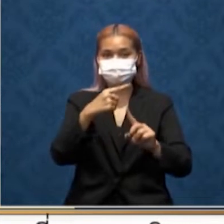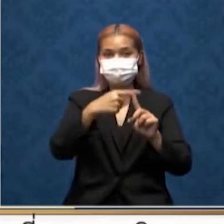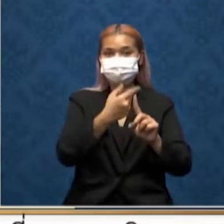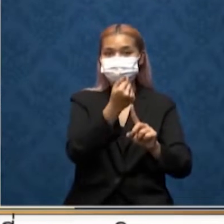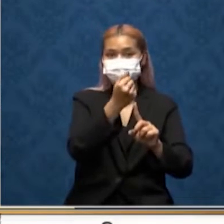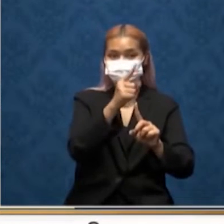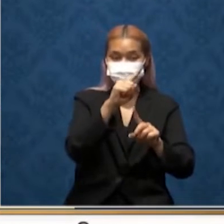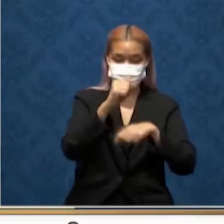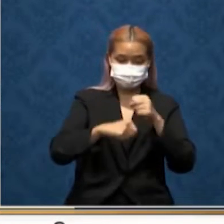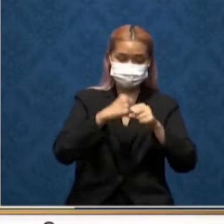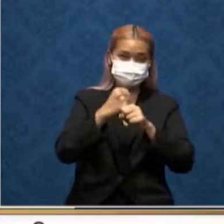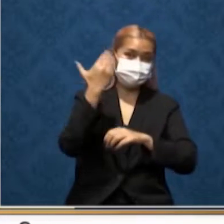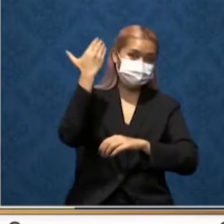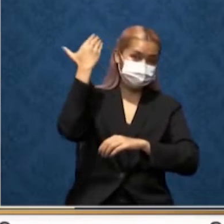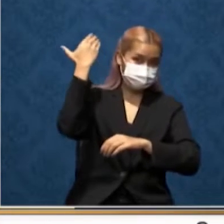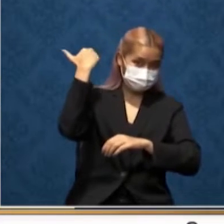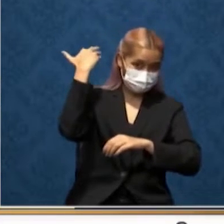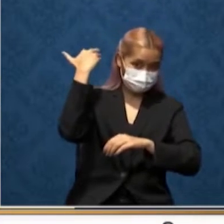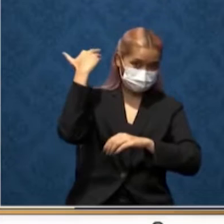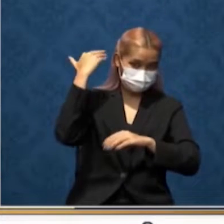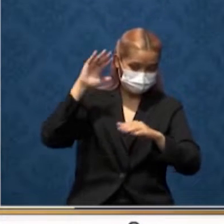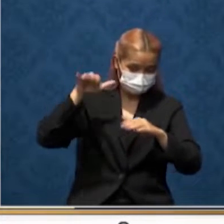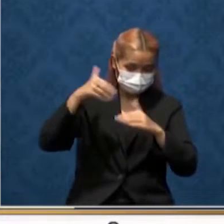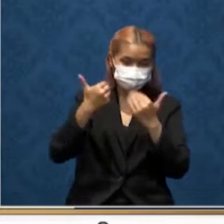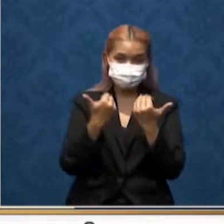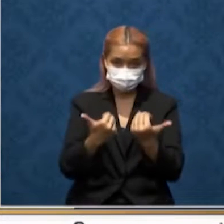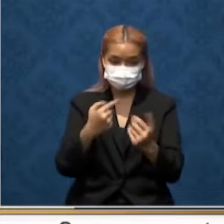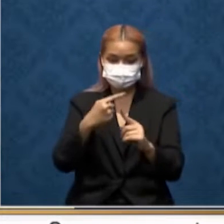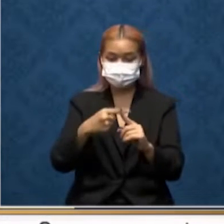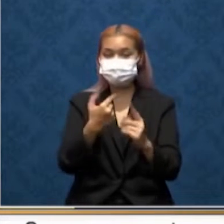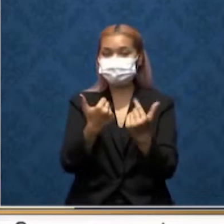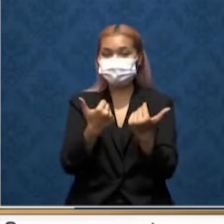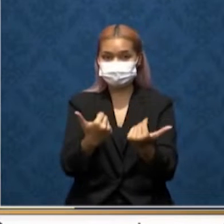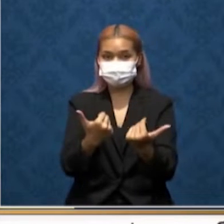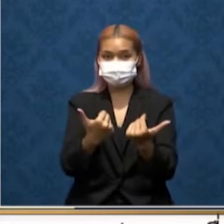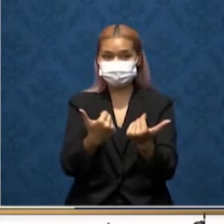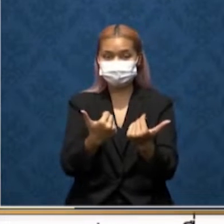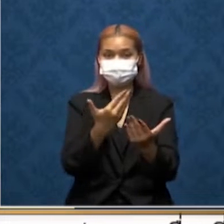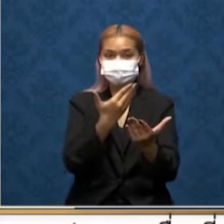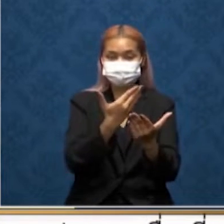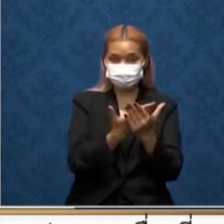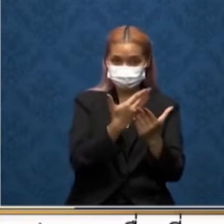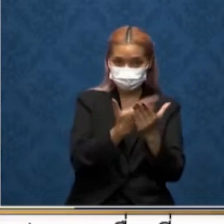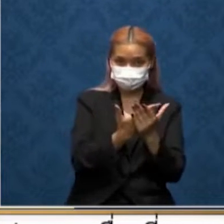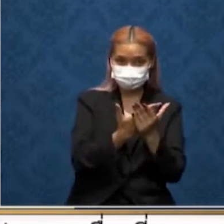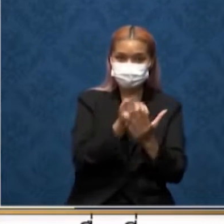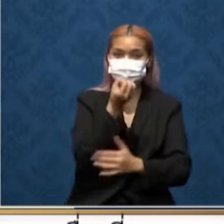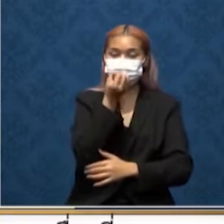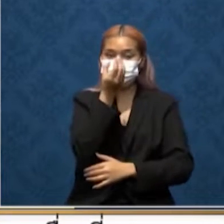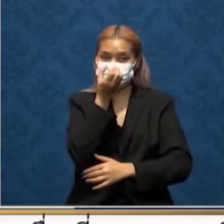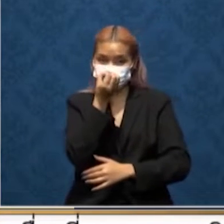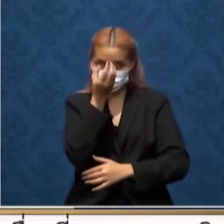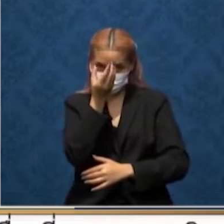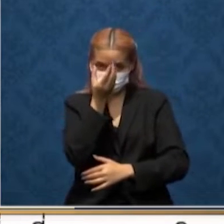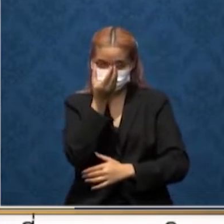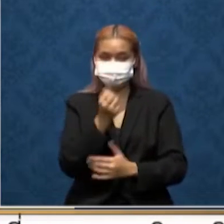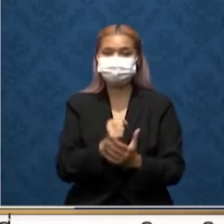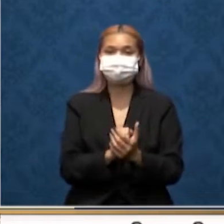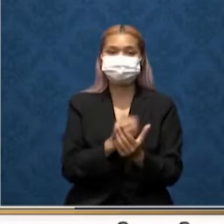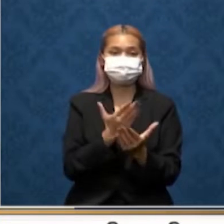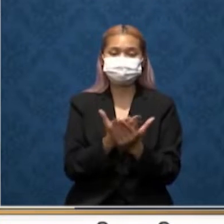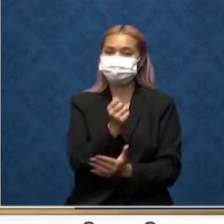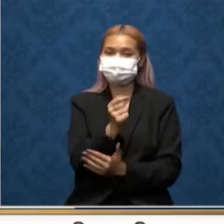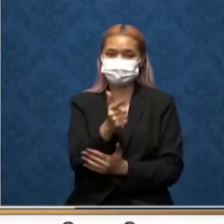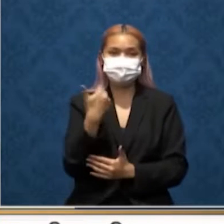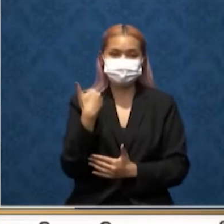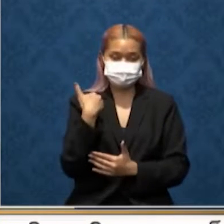นี้พวกเขาจะต้องจ่ายทั้งต้นทั้งดอกแล้วครับท่านประธานทีนี้ประเด็นก็คือว่าจากการที่ผมสัมผัสกับพี่น้องประชาชนเนี่ยคนลากย่านะ